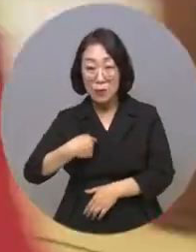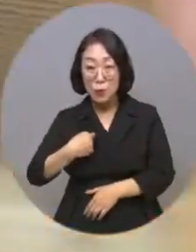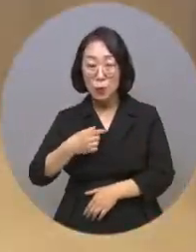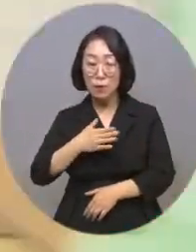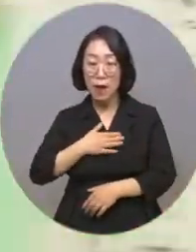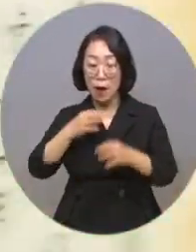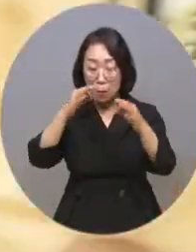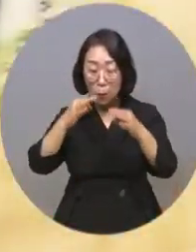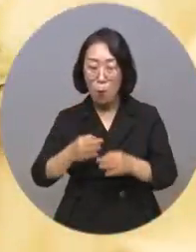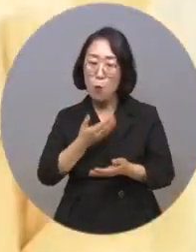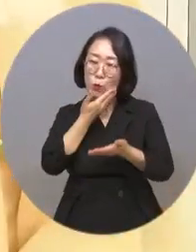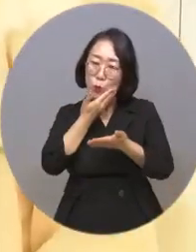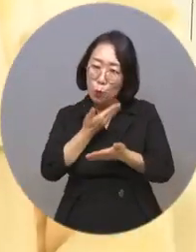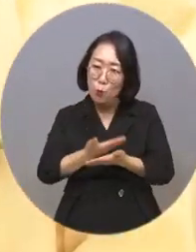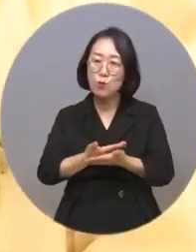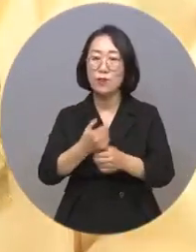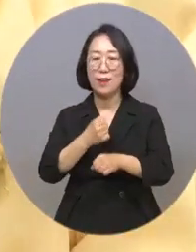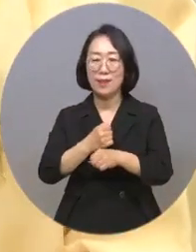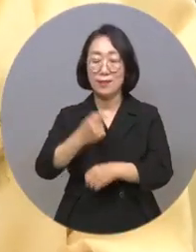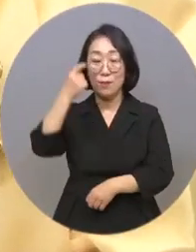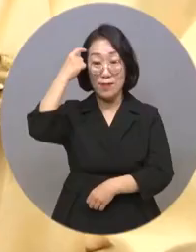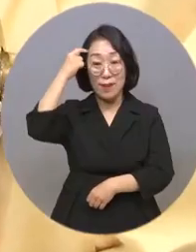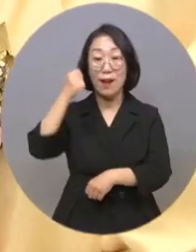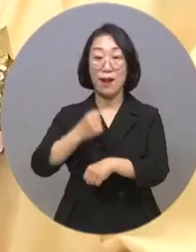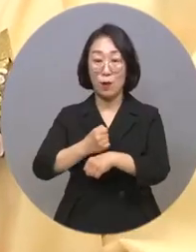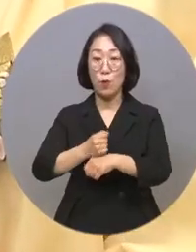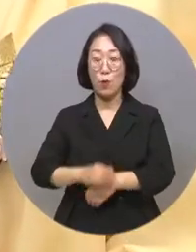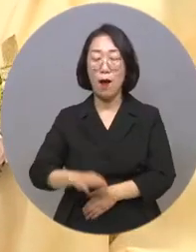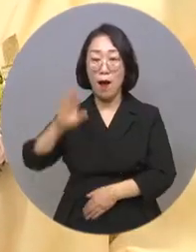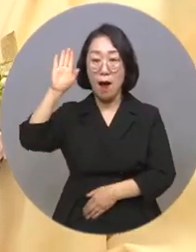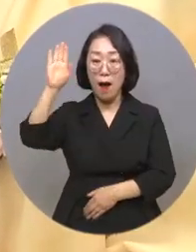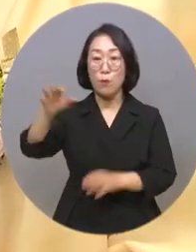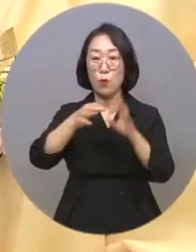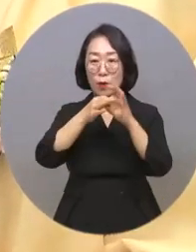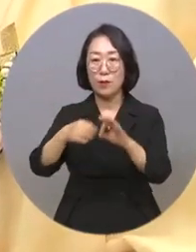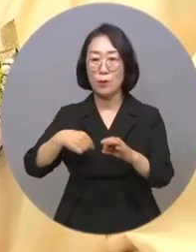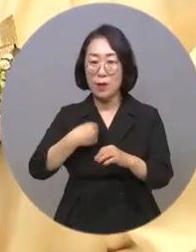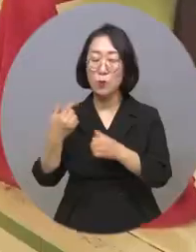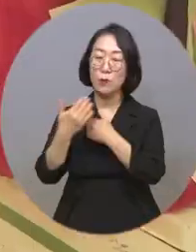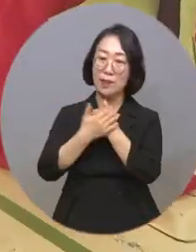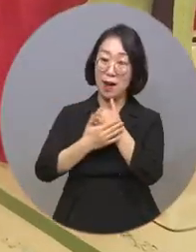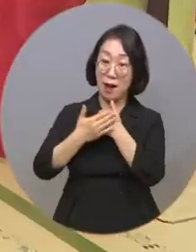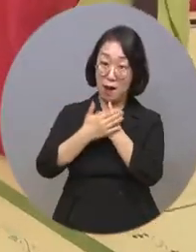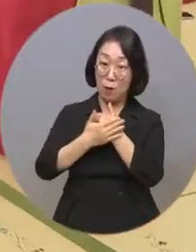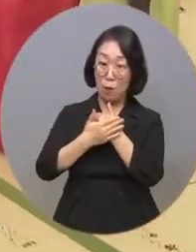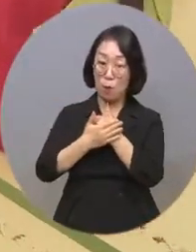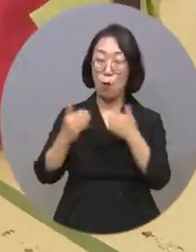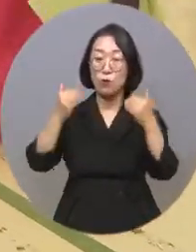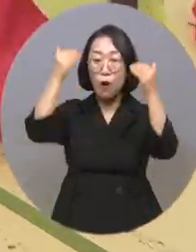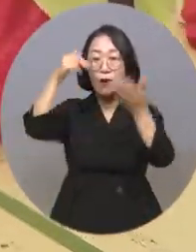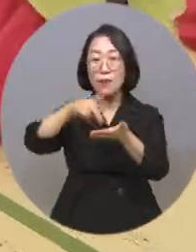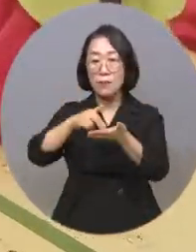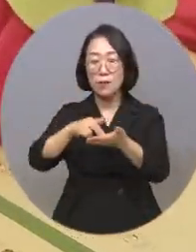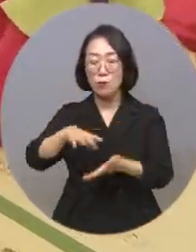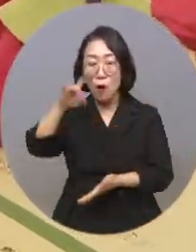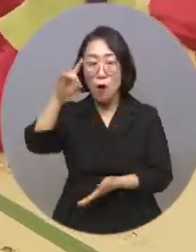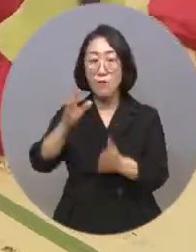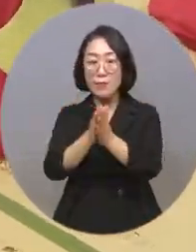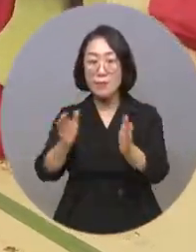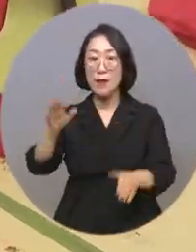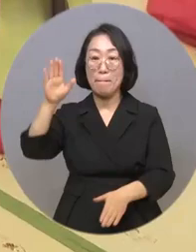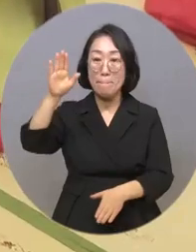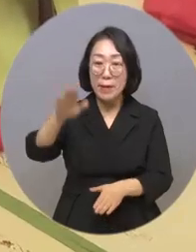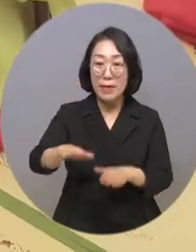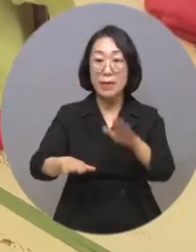얼마나 빛나고 소중했는지를 기억하고 앞으로도 자신을 사랑하며 성인으로서 내딛는 한 걸음 한